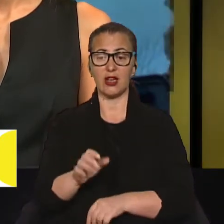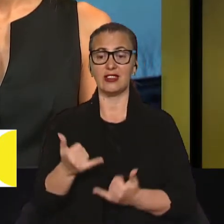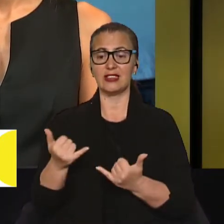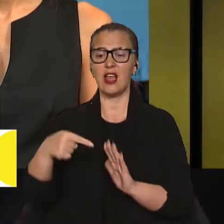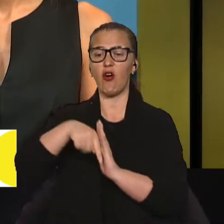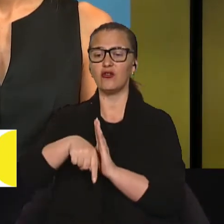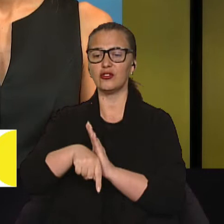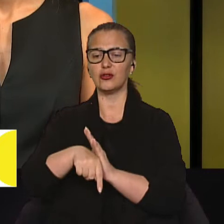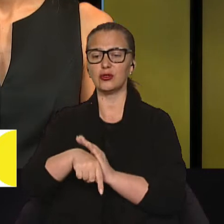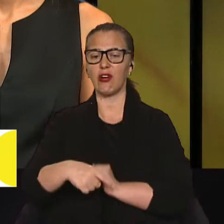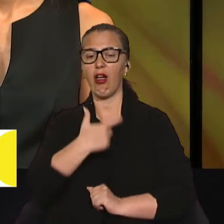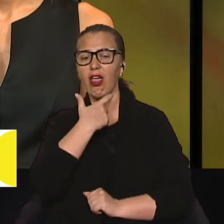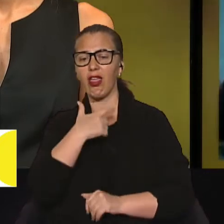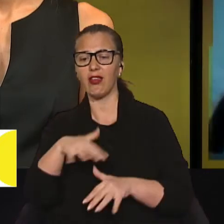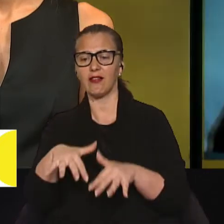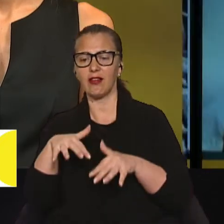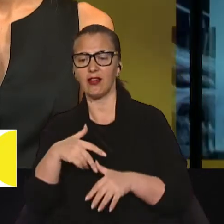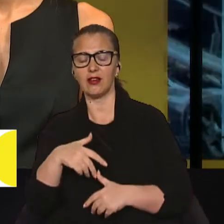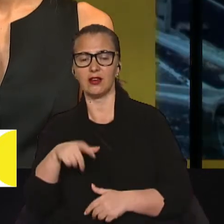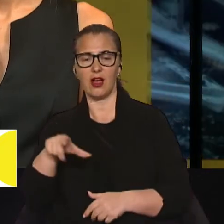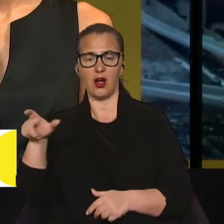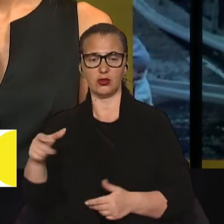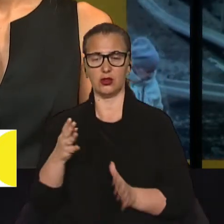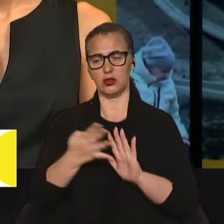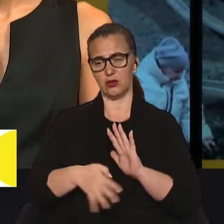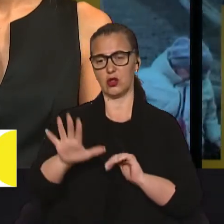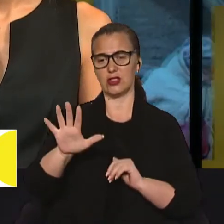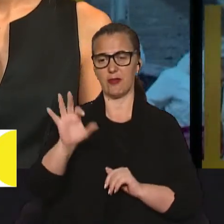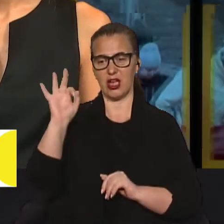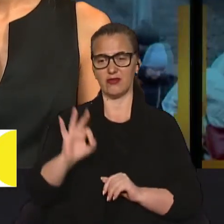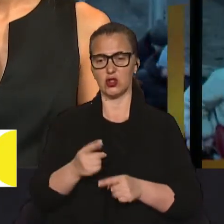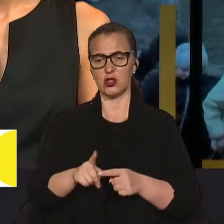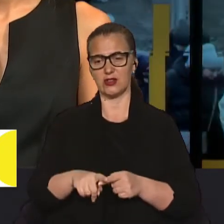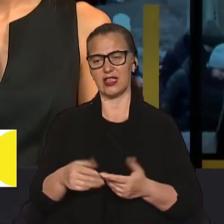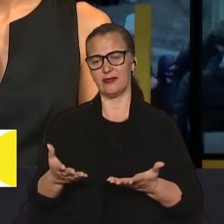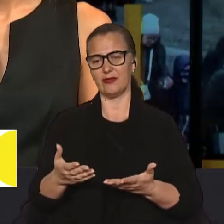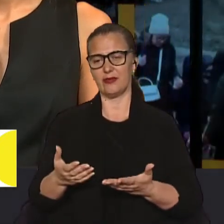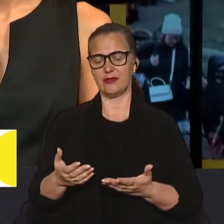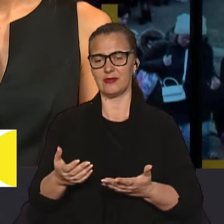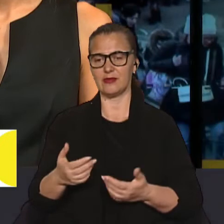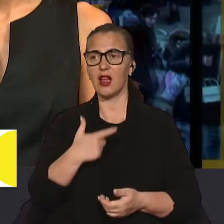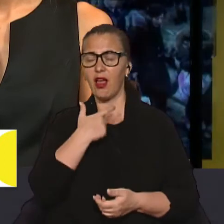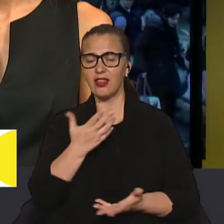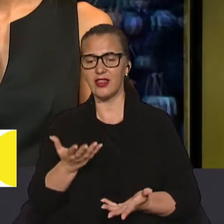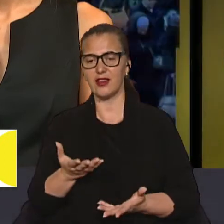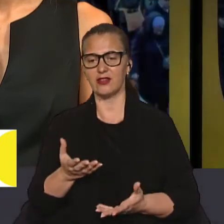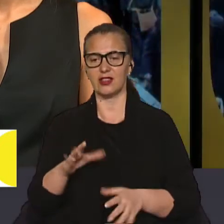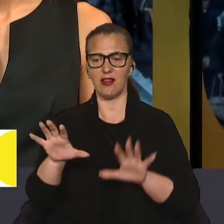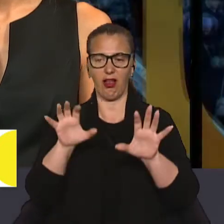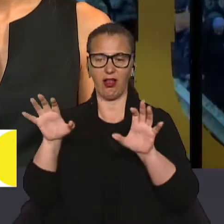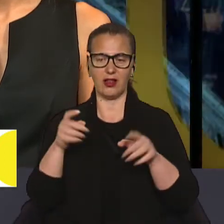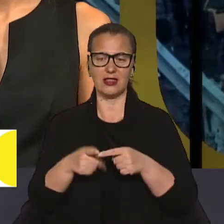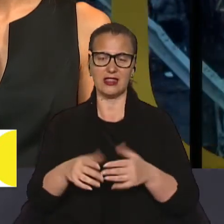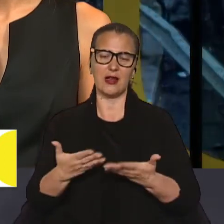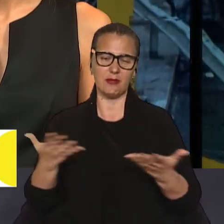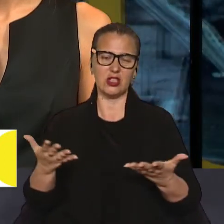внутренней аудитории. 90-95% практически их действий – это больше пиар, какой-то пиар, чем военные действия